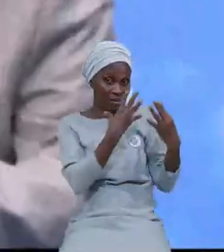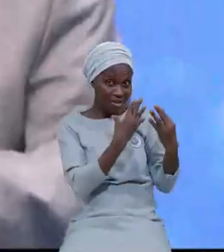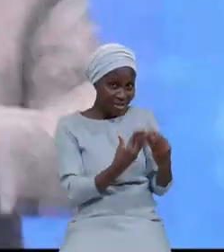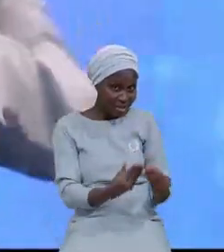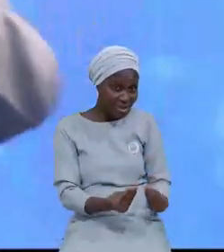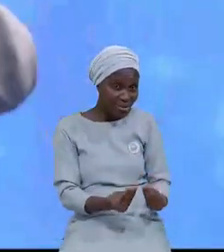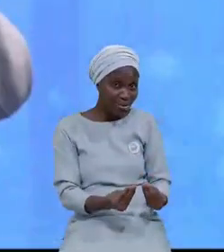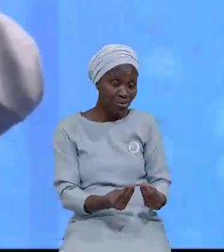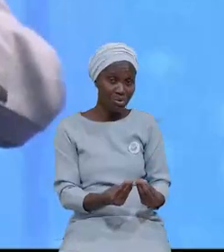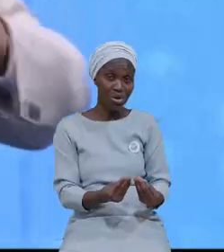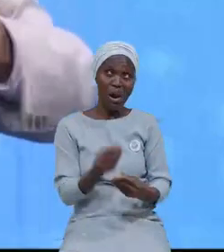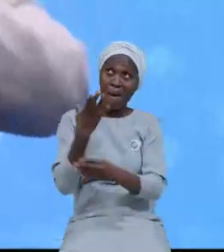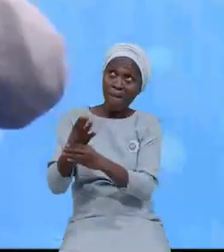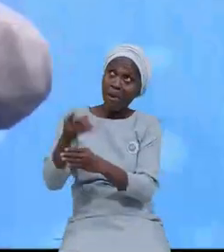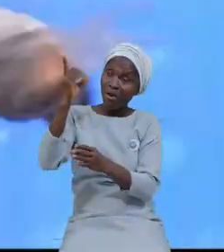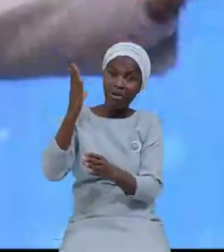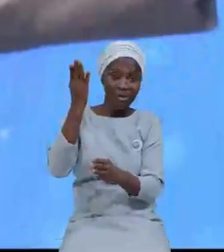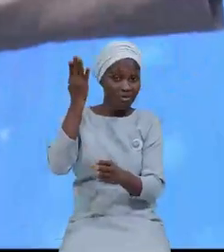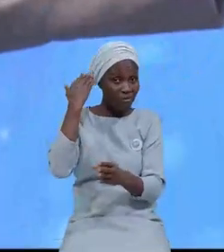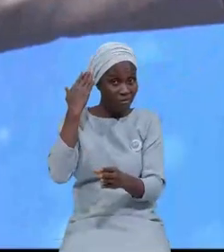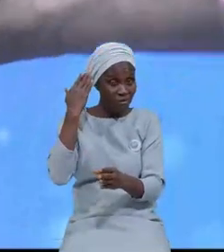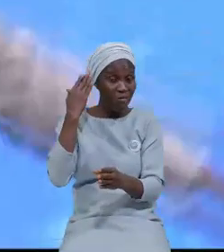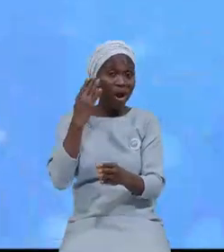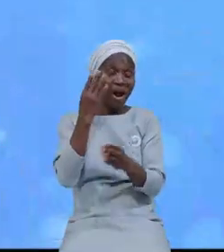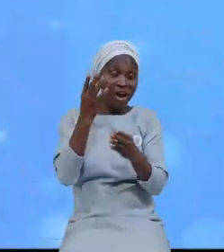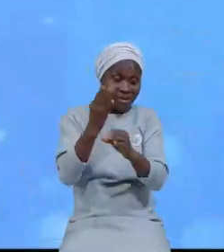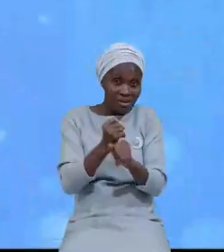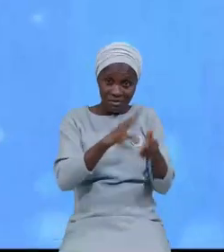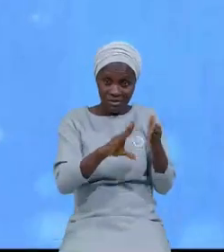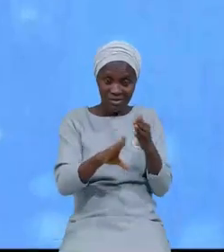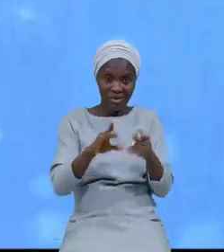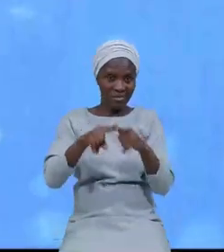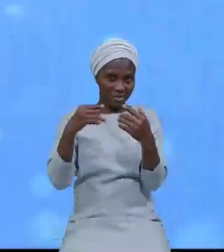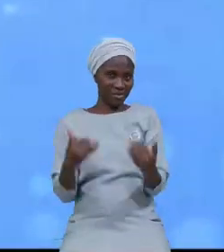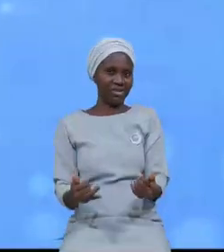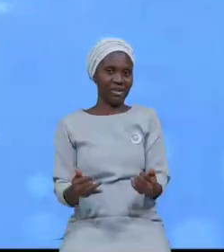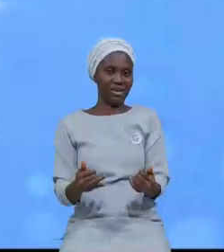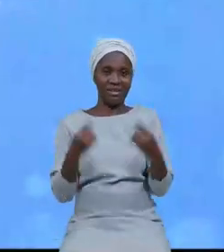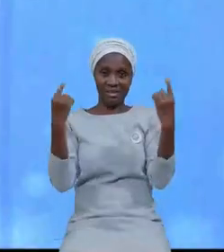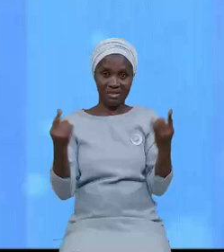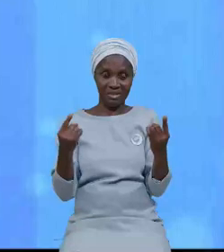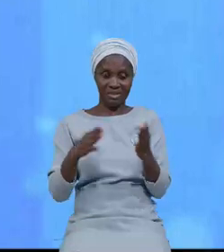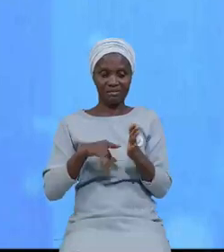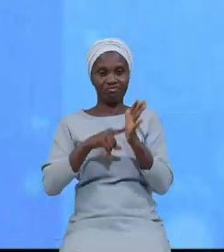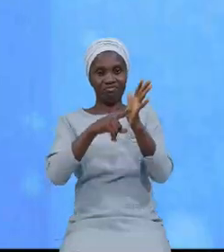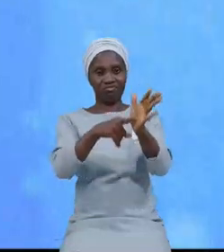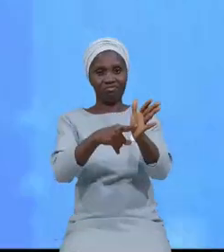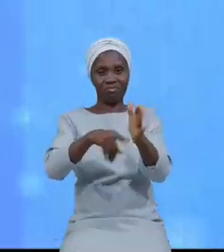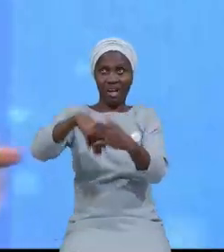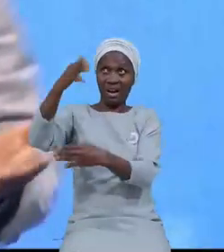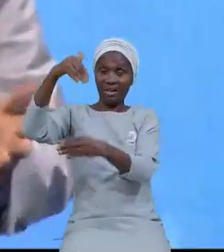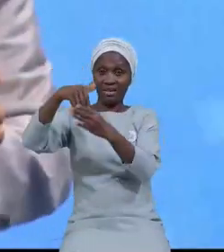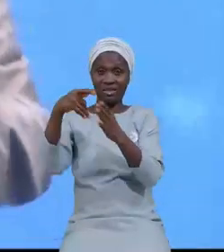réglé entre toi et Dieu seul les péchés seront exposés